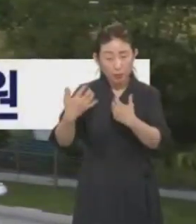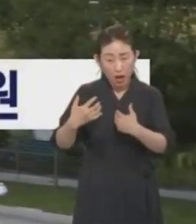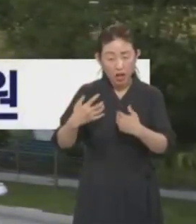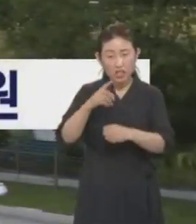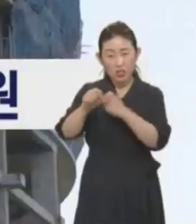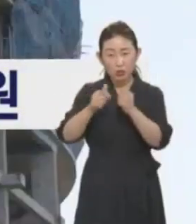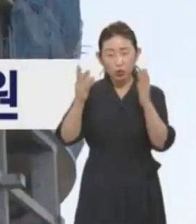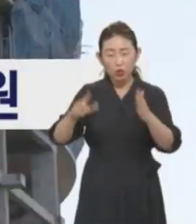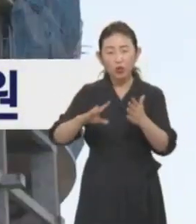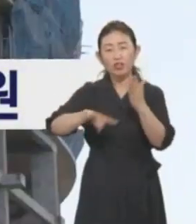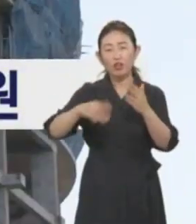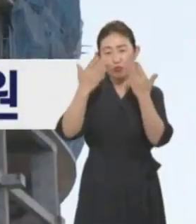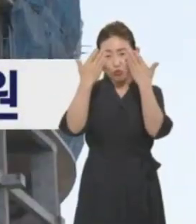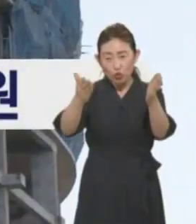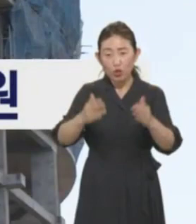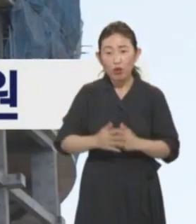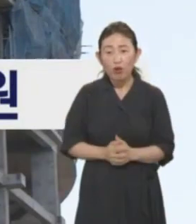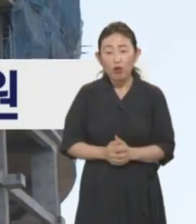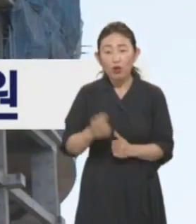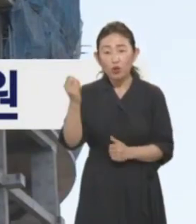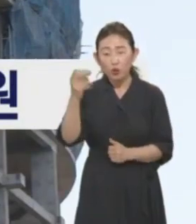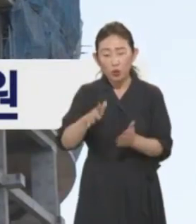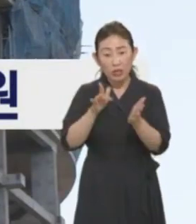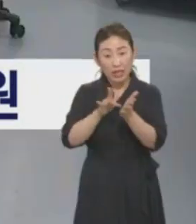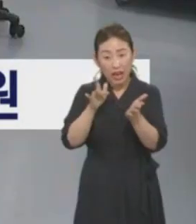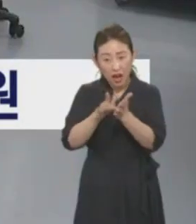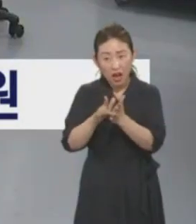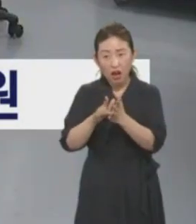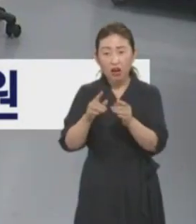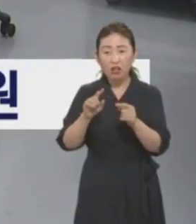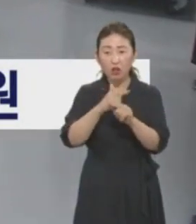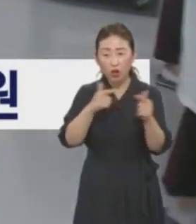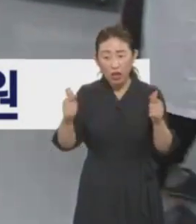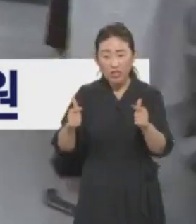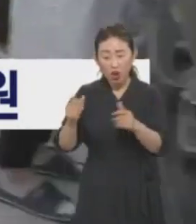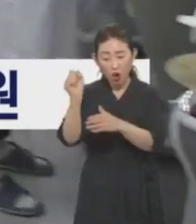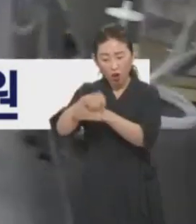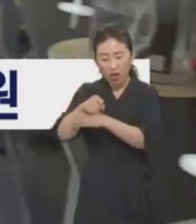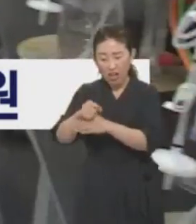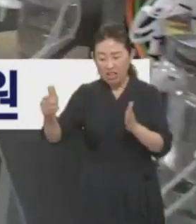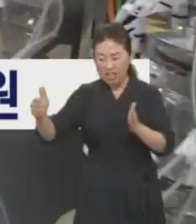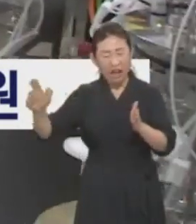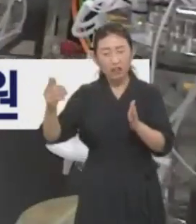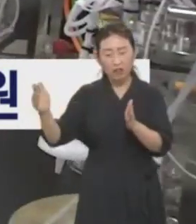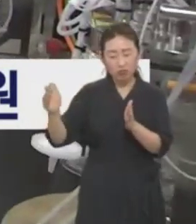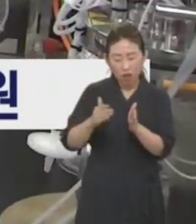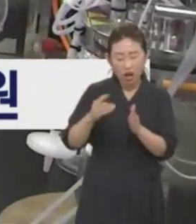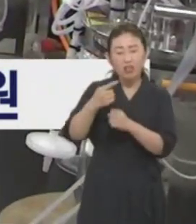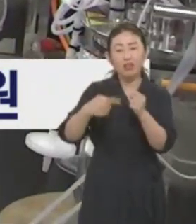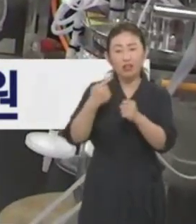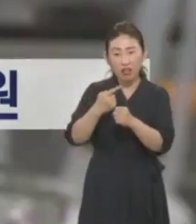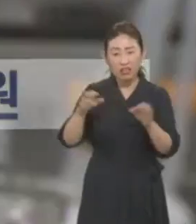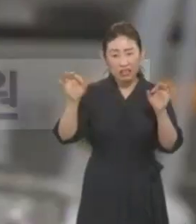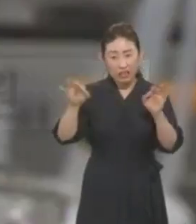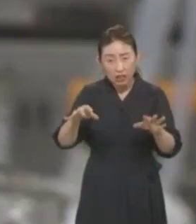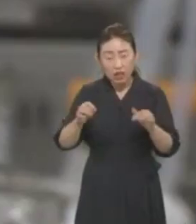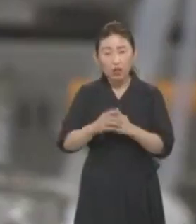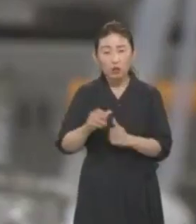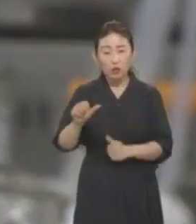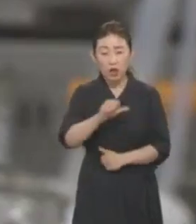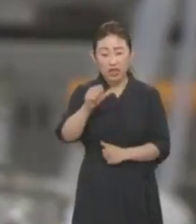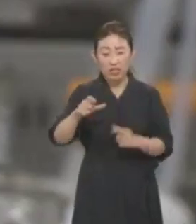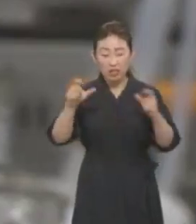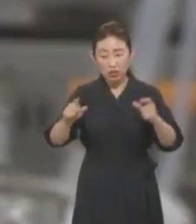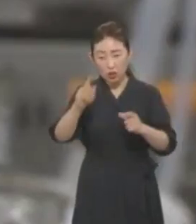동안 법인세 면제, 규제 기관의 신약 승인 기간을 1년 이내로 단축하고 새로운 형태의 사업을 도입하거나 아시아 지역